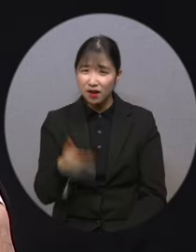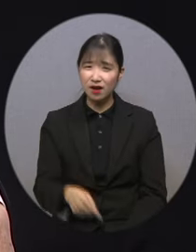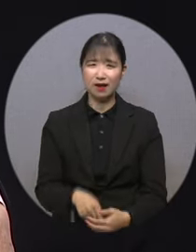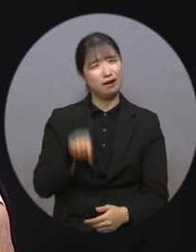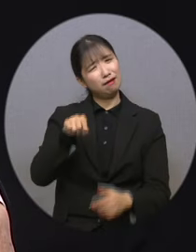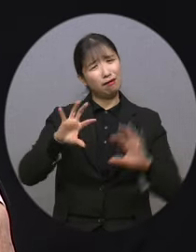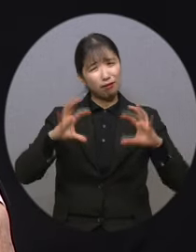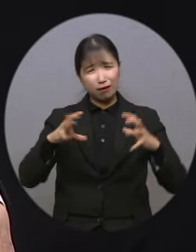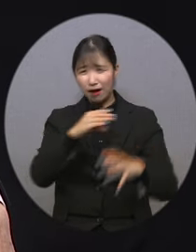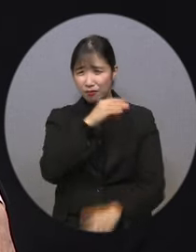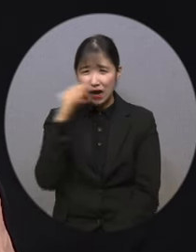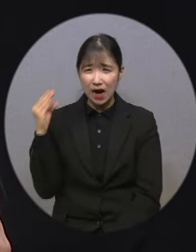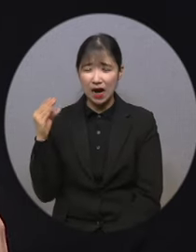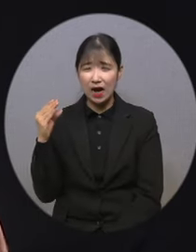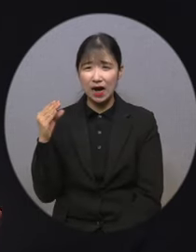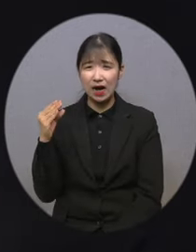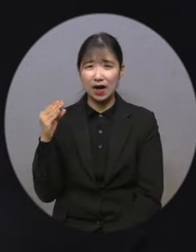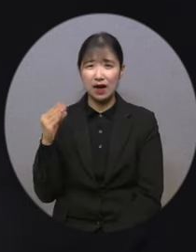입니까